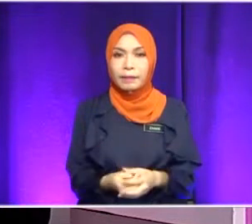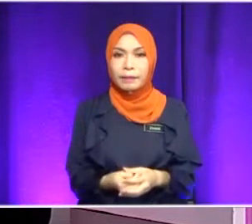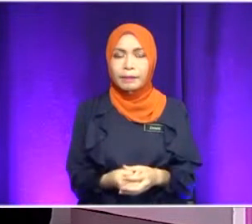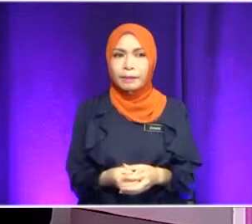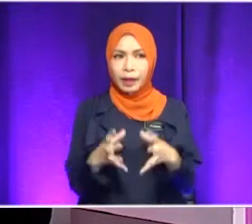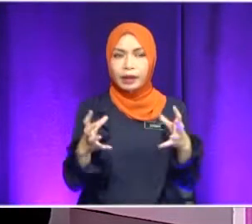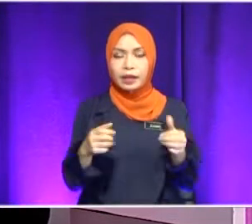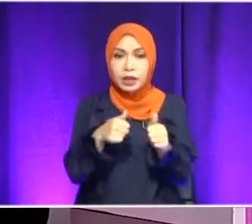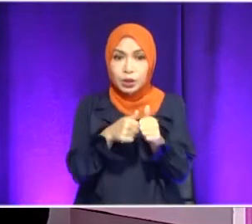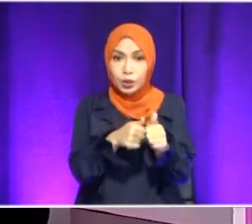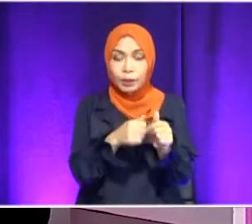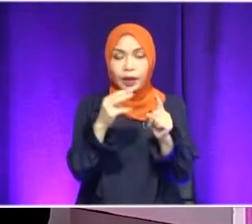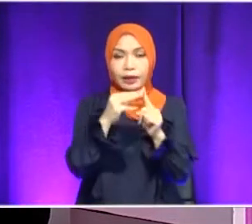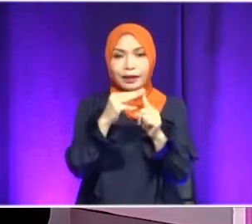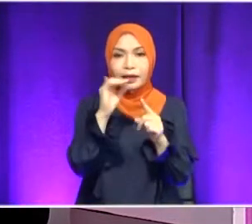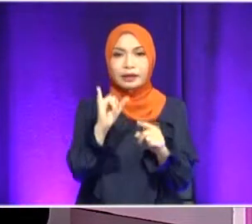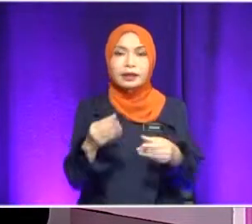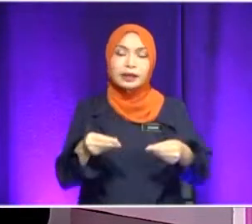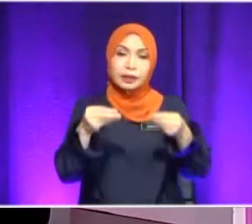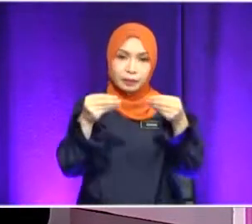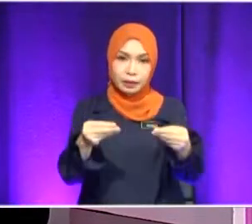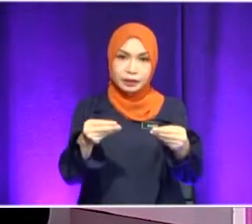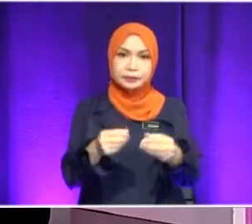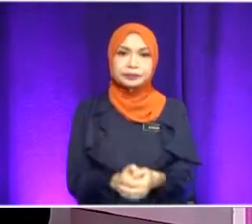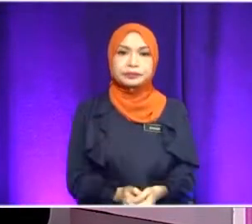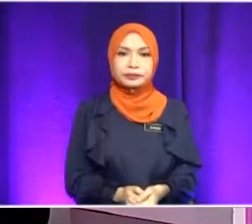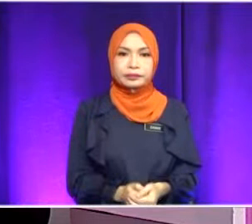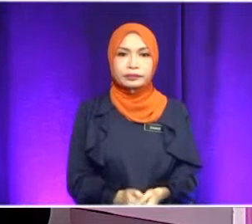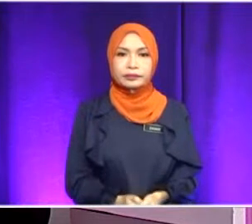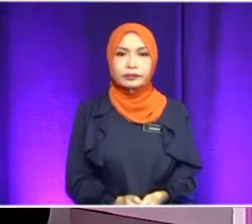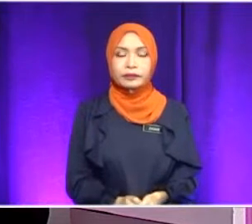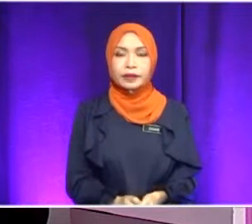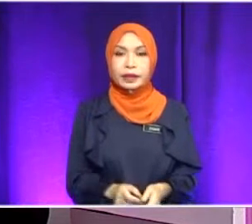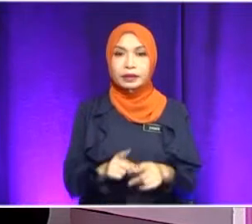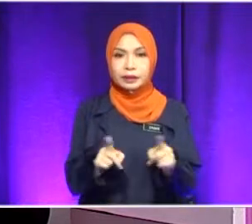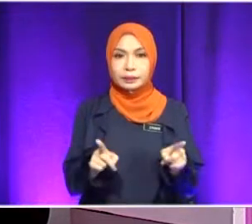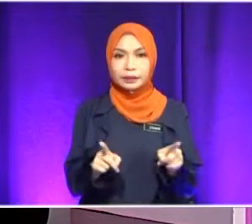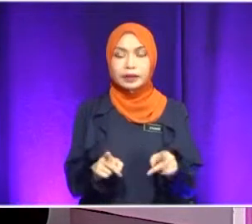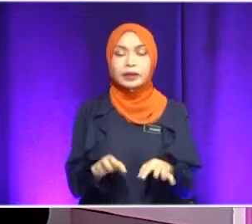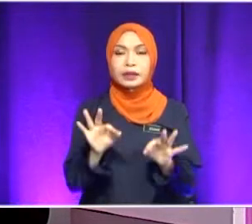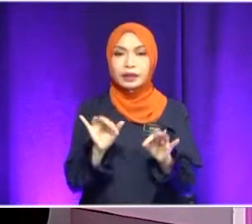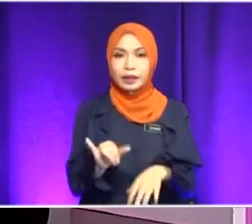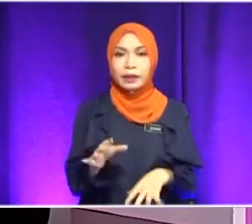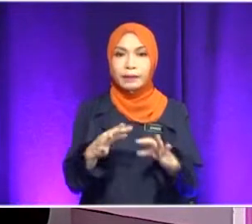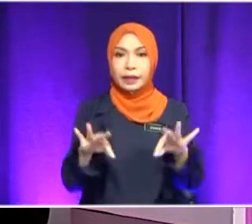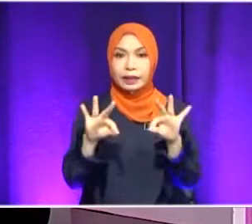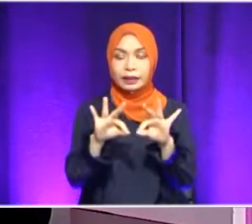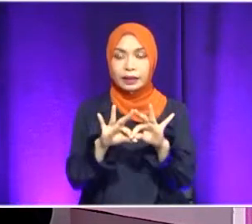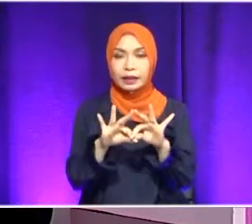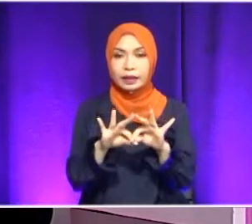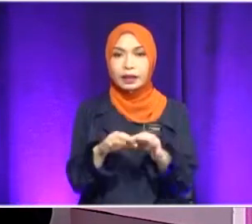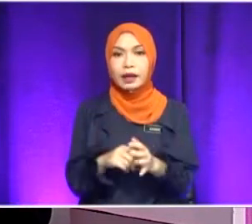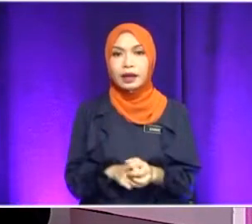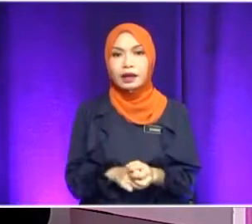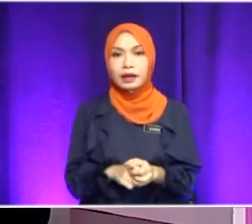ditulis banyak-banyak pun menyimpan janji rasanya tidak berikan jawaban yang tepat tapi sebenarnya dia tidak menepati sendok soal dan tidak ada